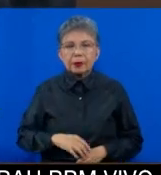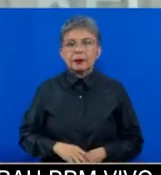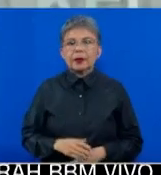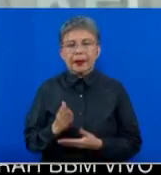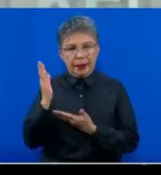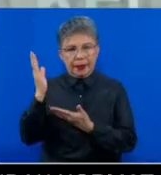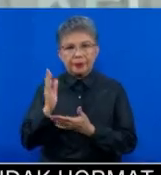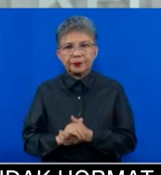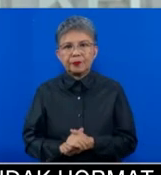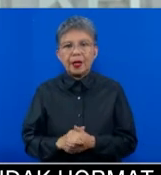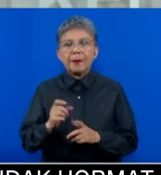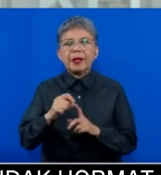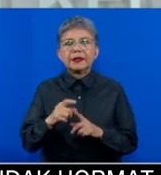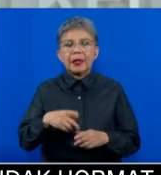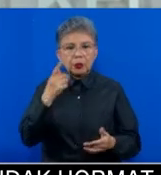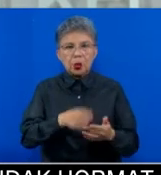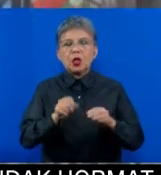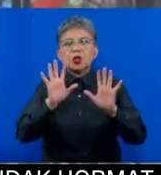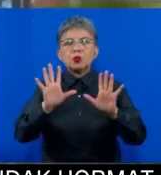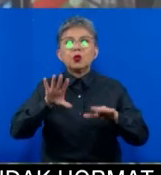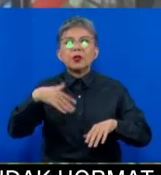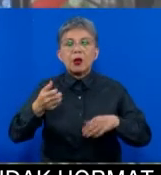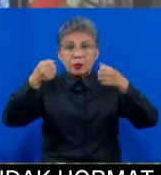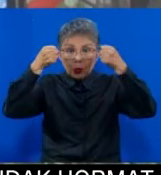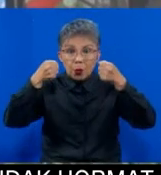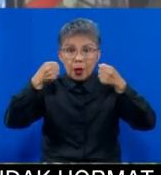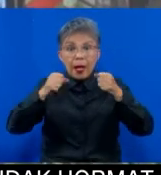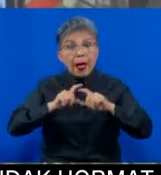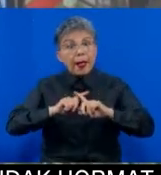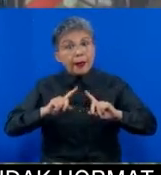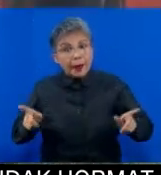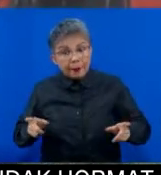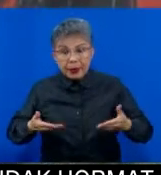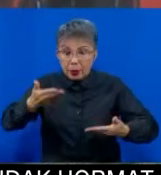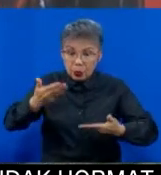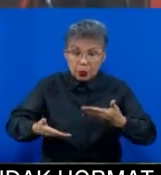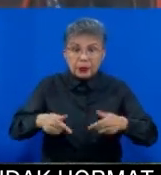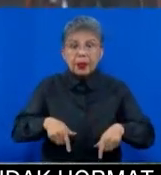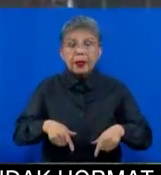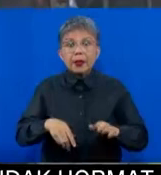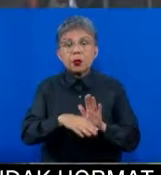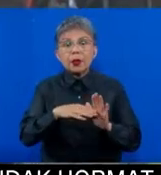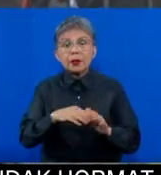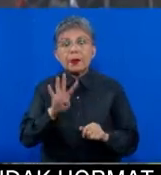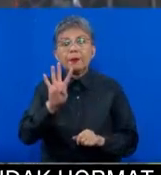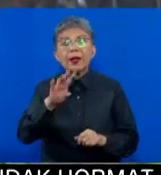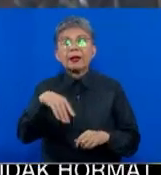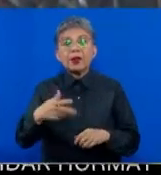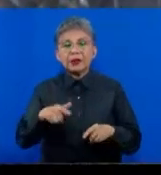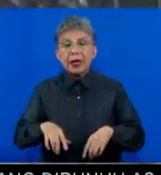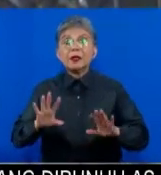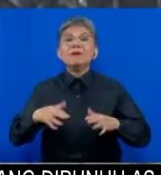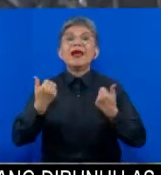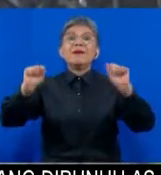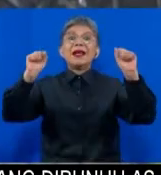pengadilan. Pinangki pun mendapat sanksi 10 tahun penjara, namun dalam memori banding hukumannya dikurangi hingga 4 tahun dan kini